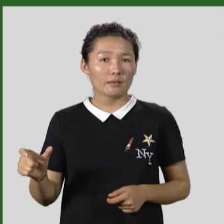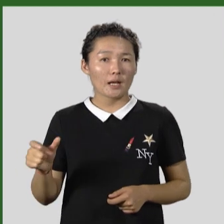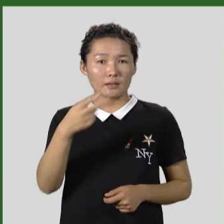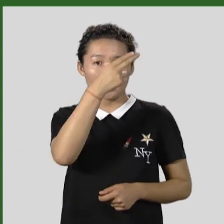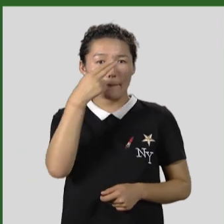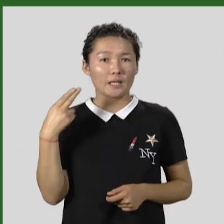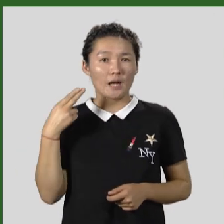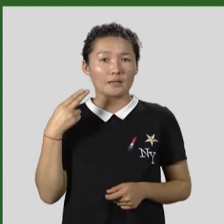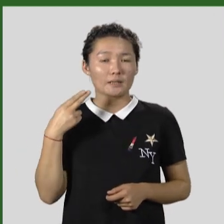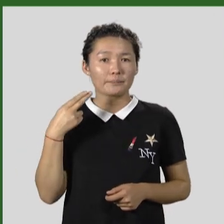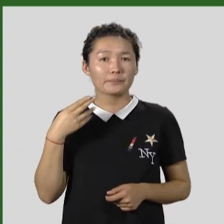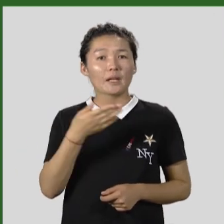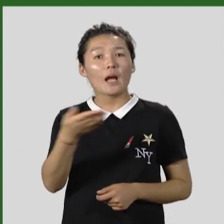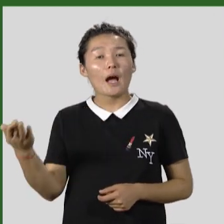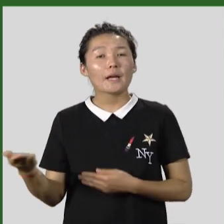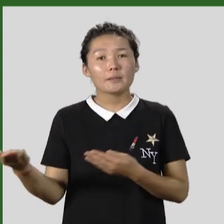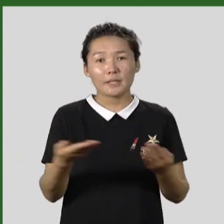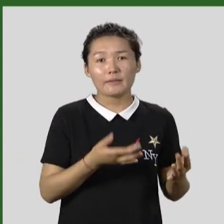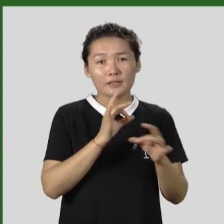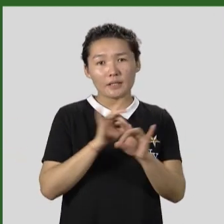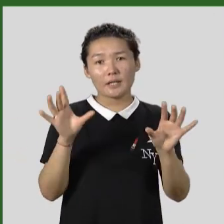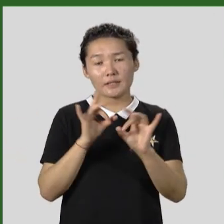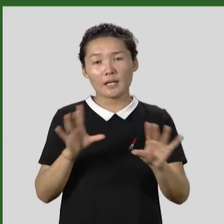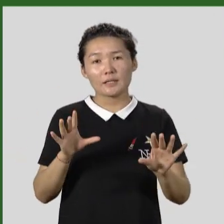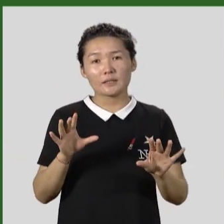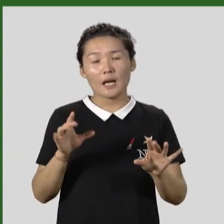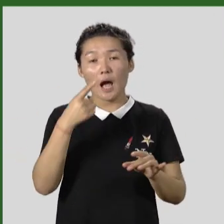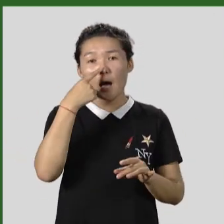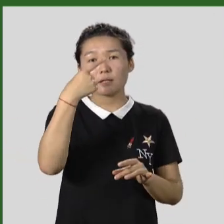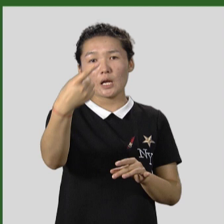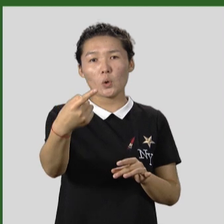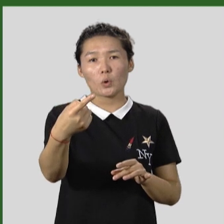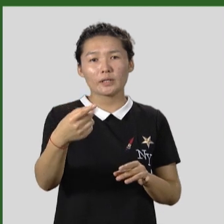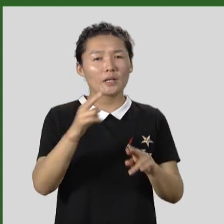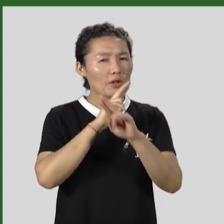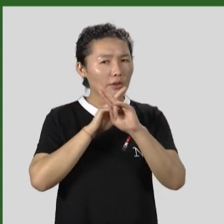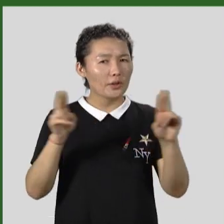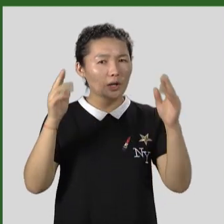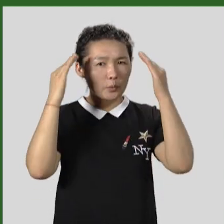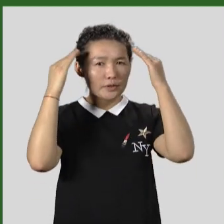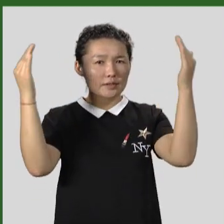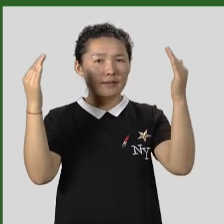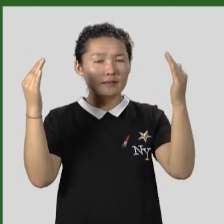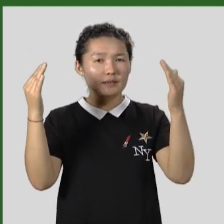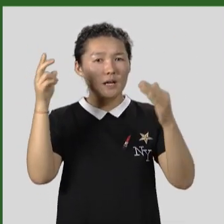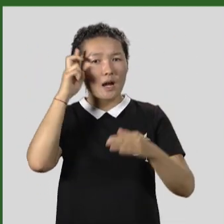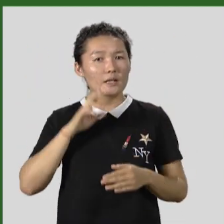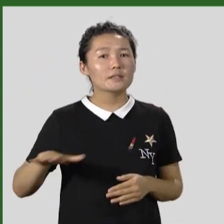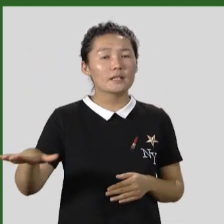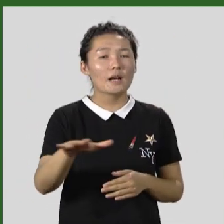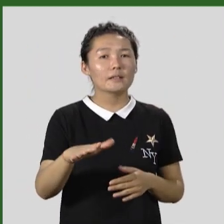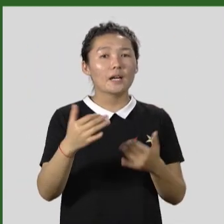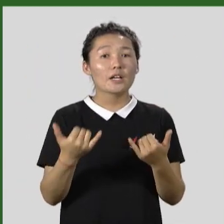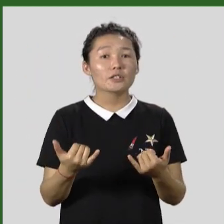Они привозили рассказы о далеких, никому не изведанных странах. Сейчас для